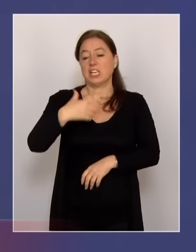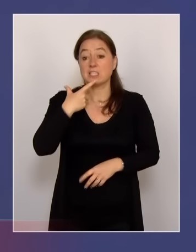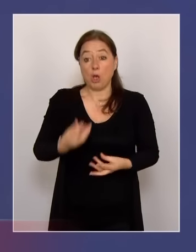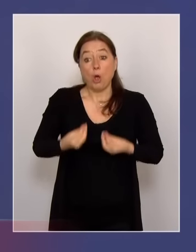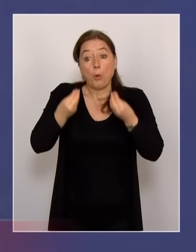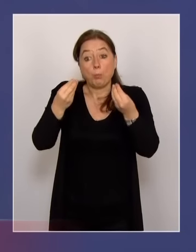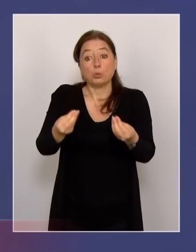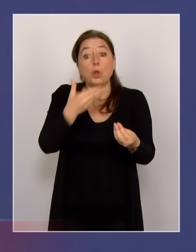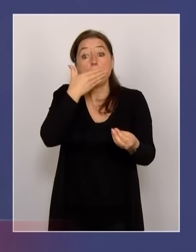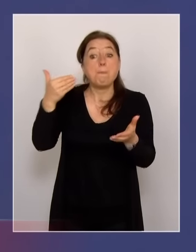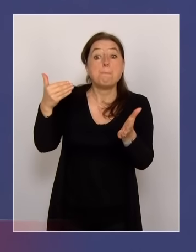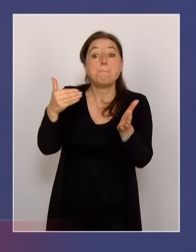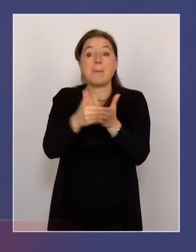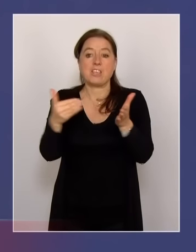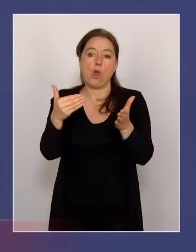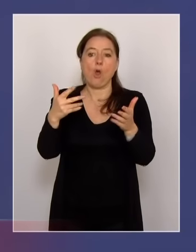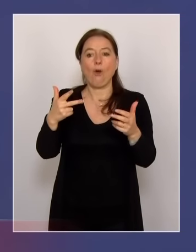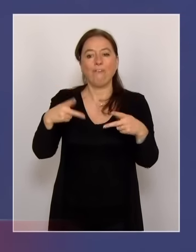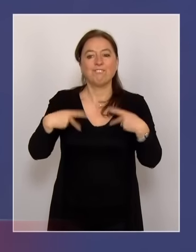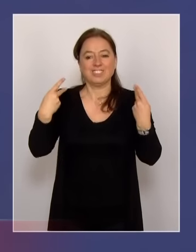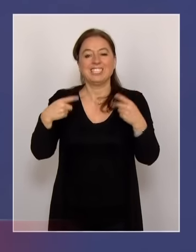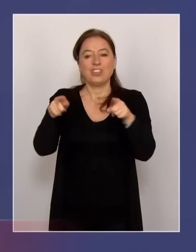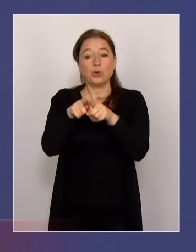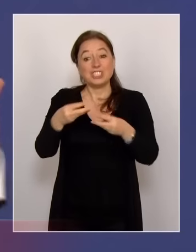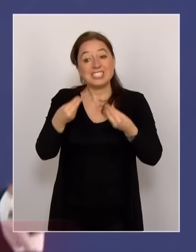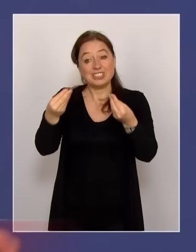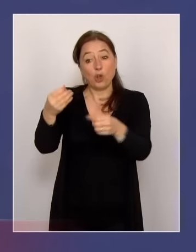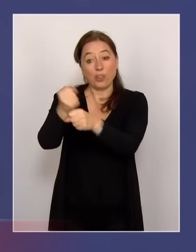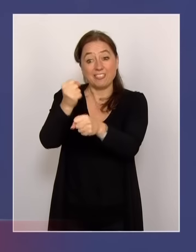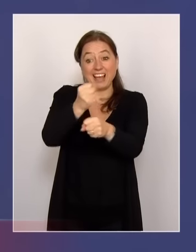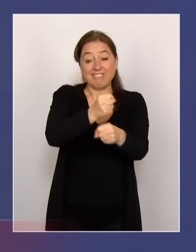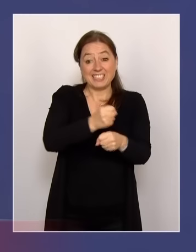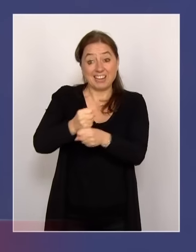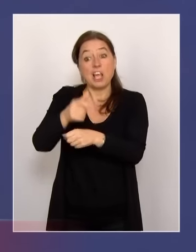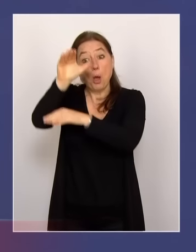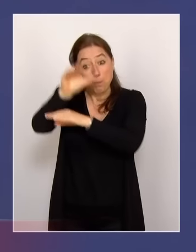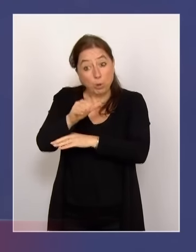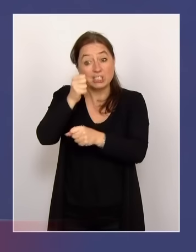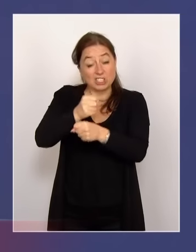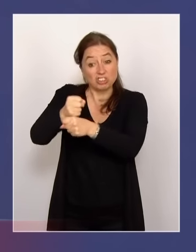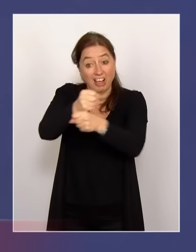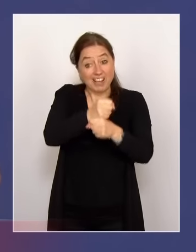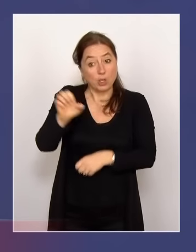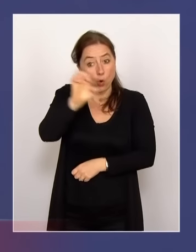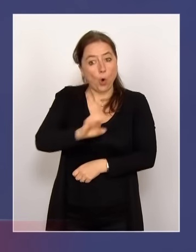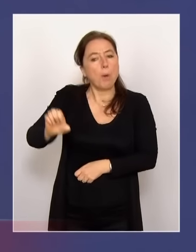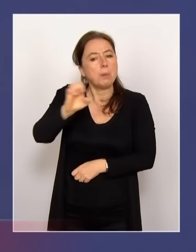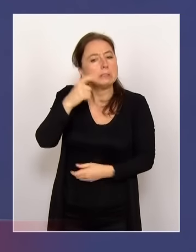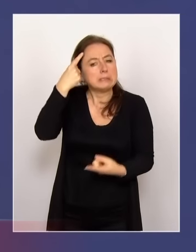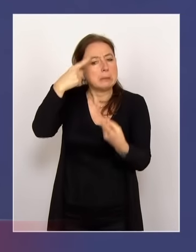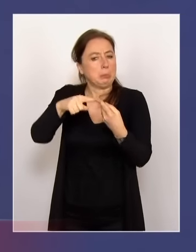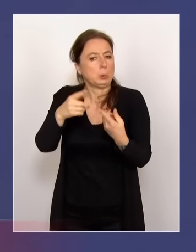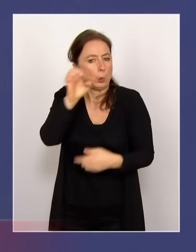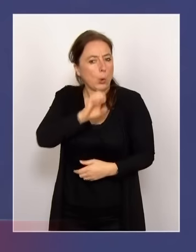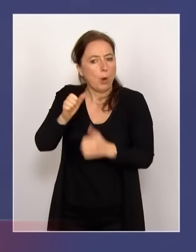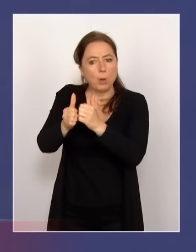niveau de vie et créer des emplois pour tous. On veut garantir le pouvoir d'achat des Européens. C'est la préoccupation de tous nos compatriotes. C'est très concret. C'est l'objectif de notre politique